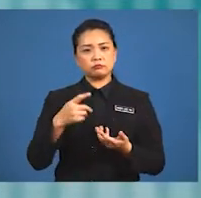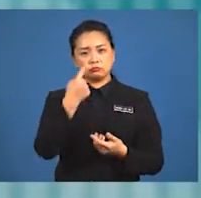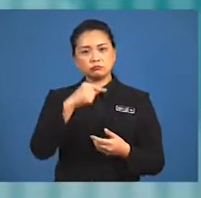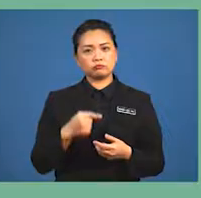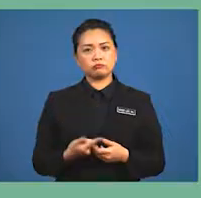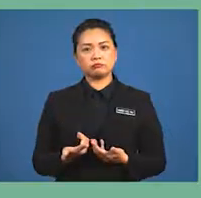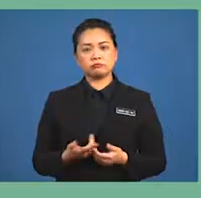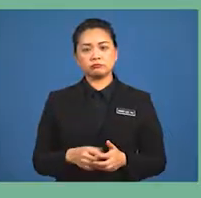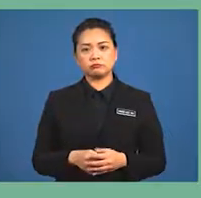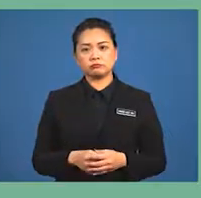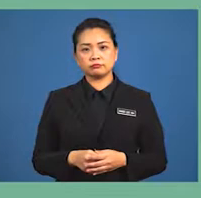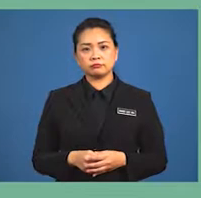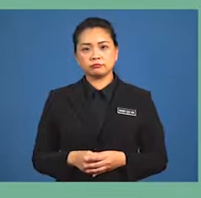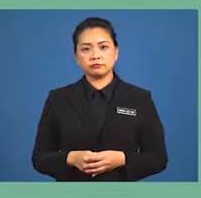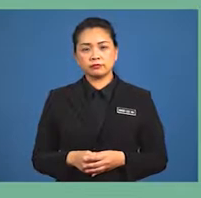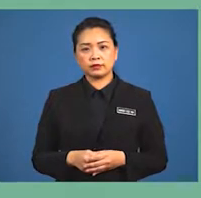pengangguran?